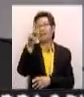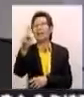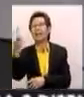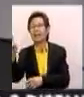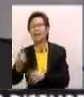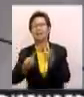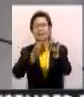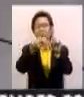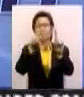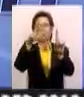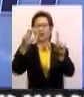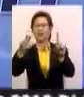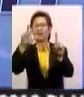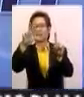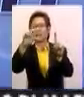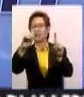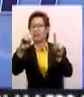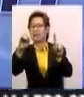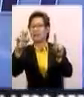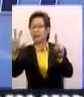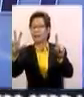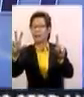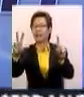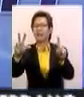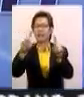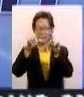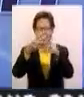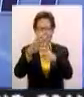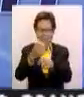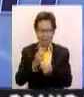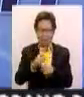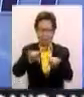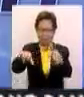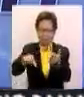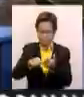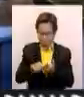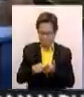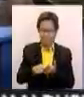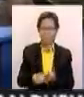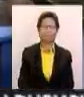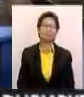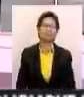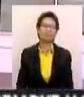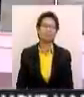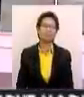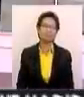Seramai 1,303 graduan menerima ijazah dan diploma masing-masing.